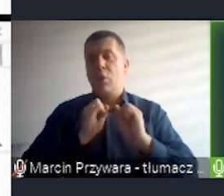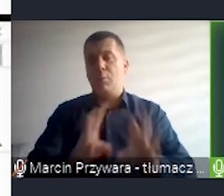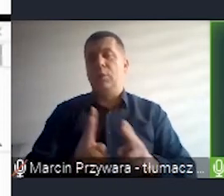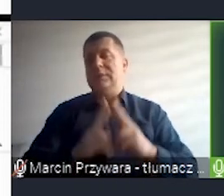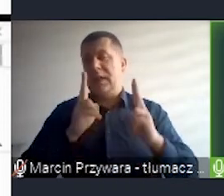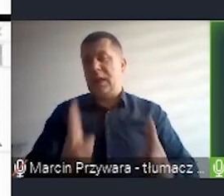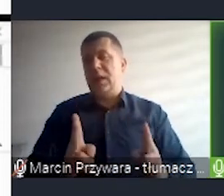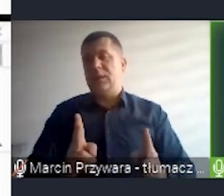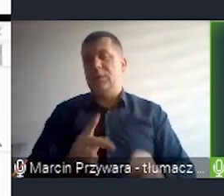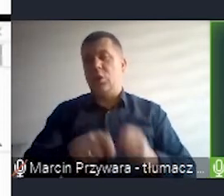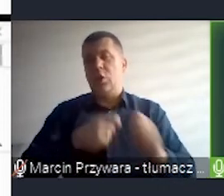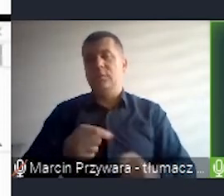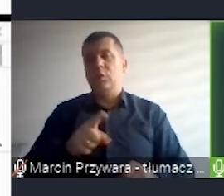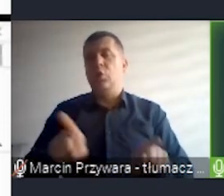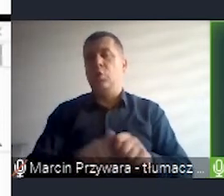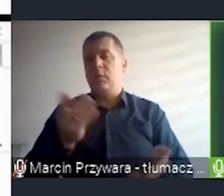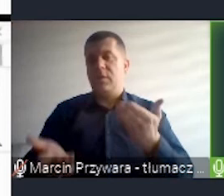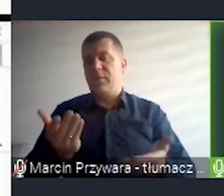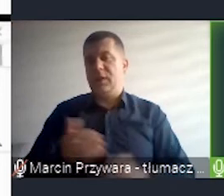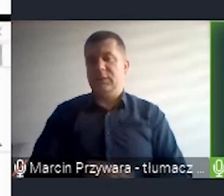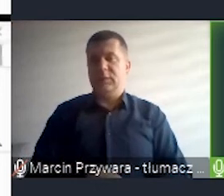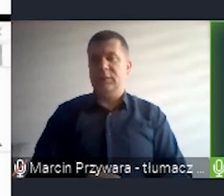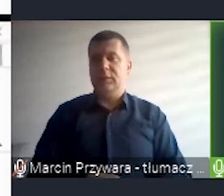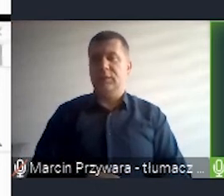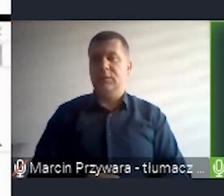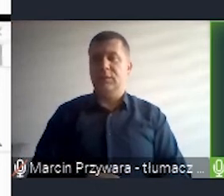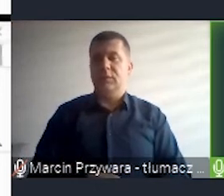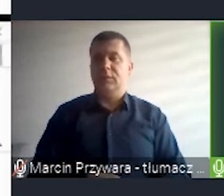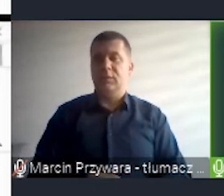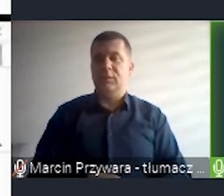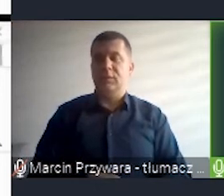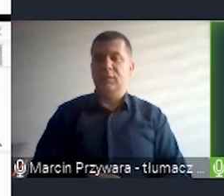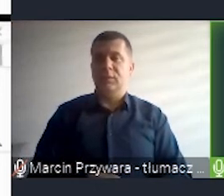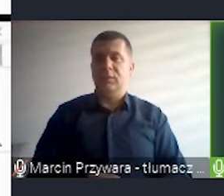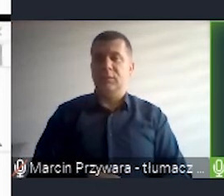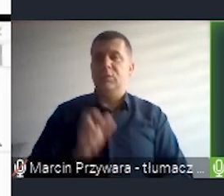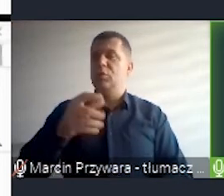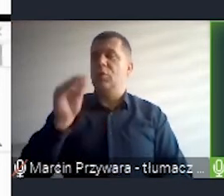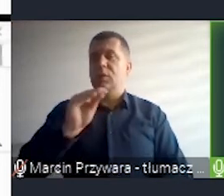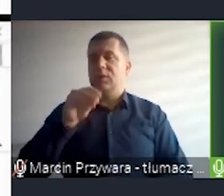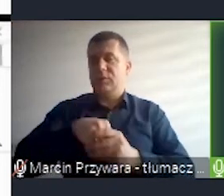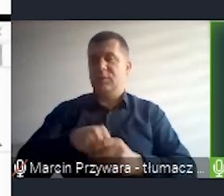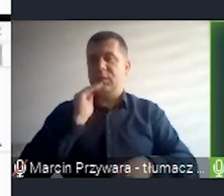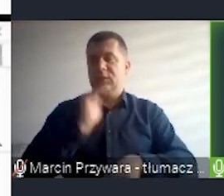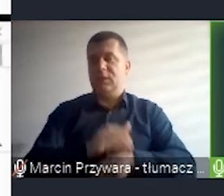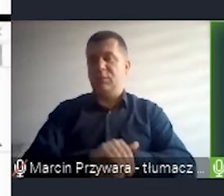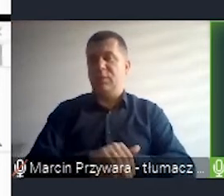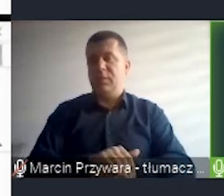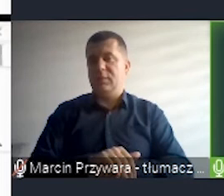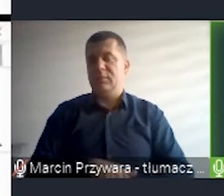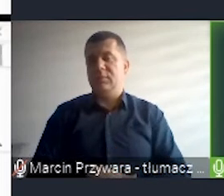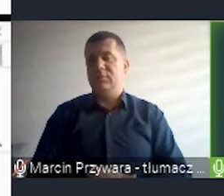dopuszcza się rozwiązania równoważne. Co jeszcze w zamówieniach